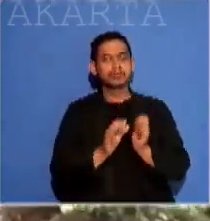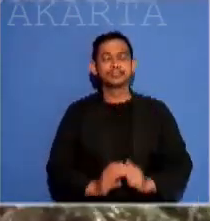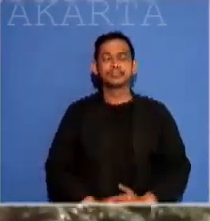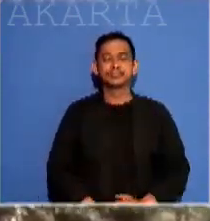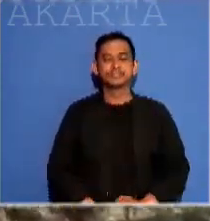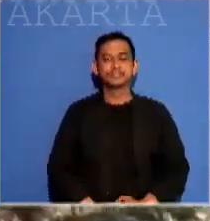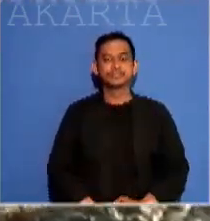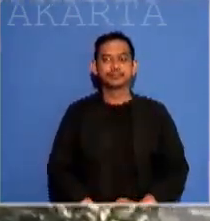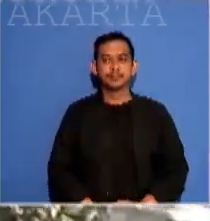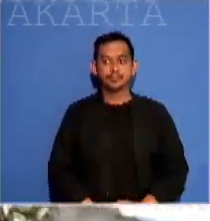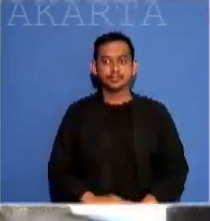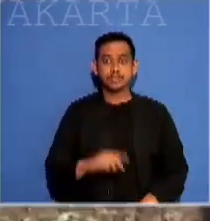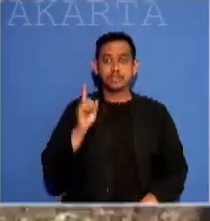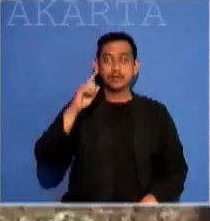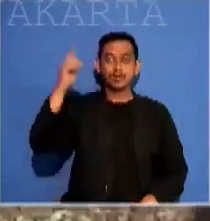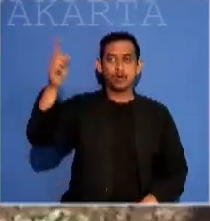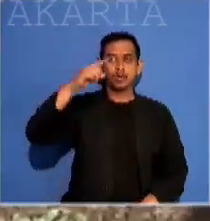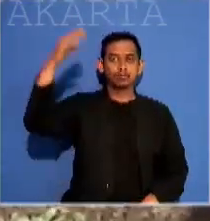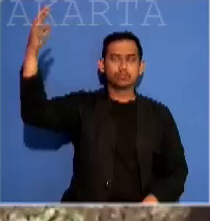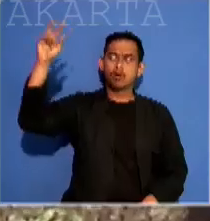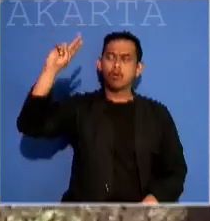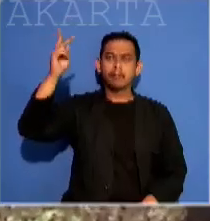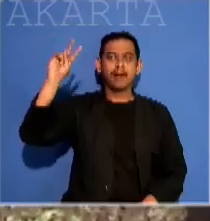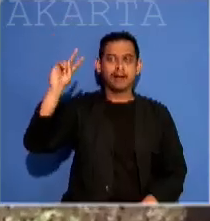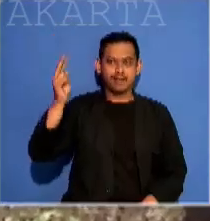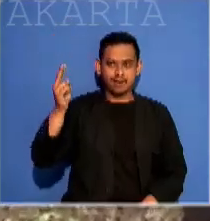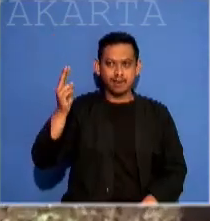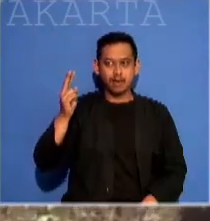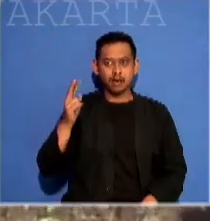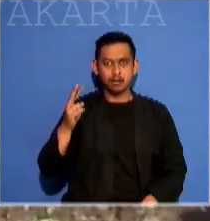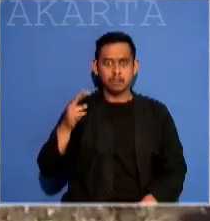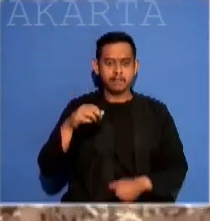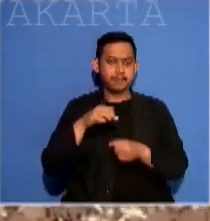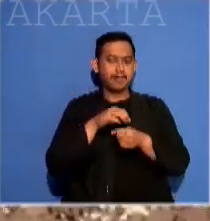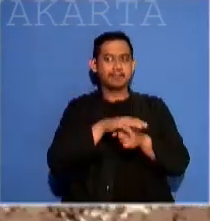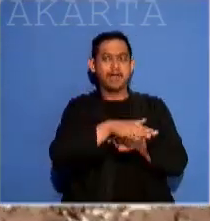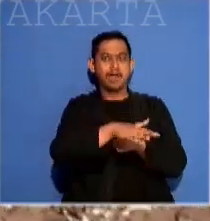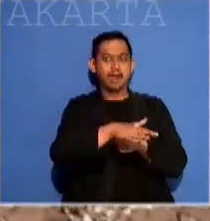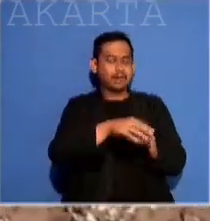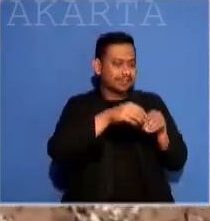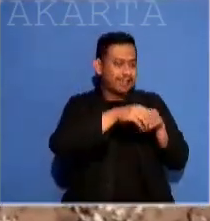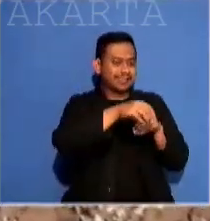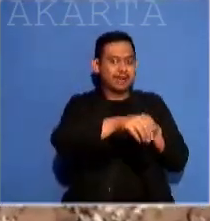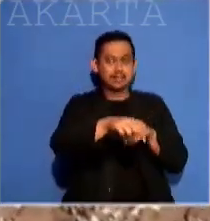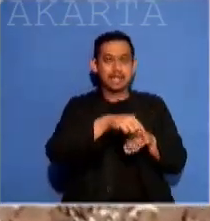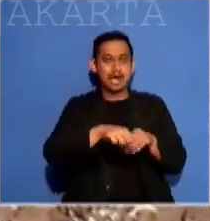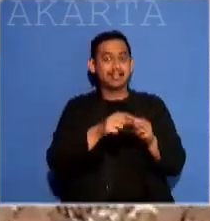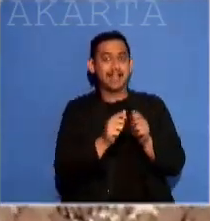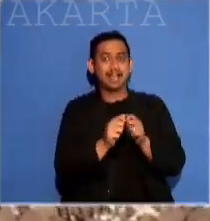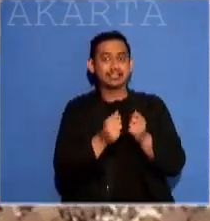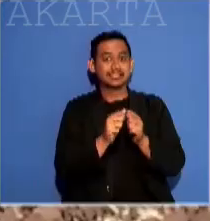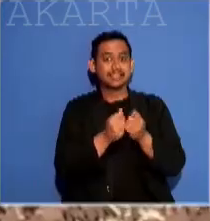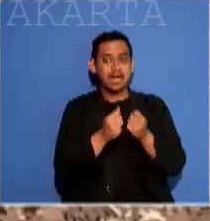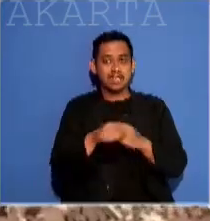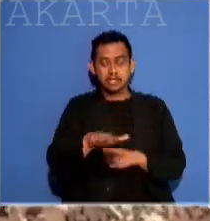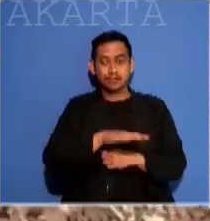Kawontenan cuaca ingkang boten tinemtu sampun mangaribawani asiling budidaya kacang kadahanipun kadang tani ingkang wonten ing kapanewon Saptosari Gunung